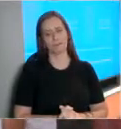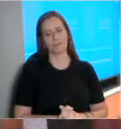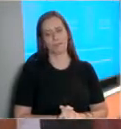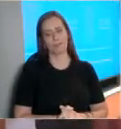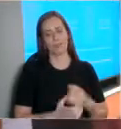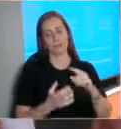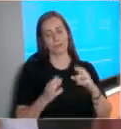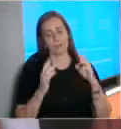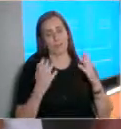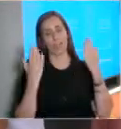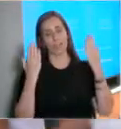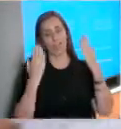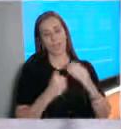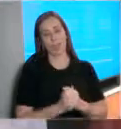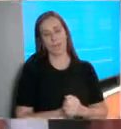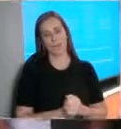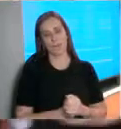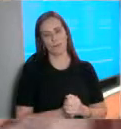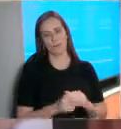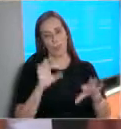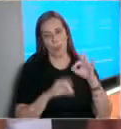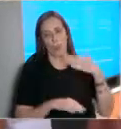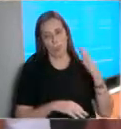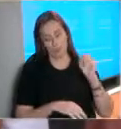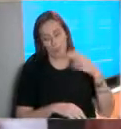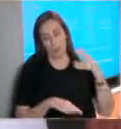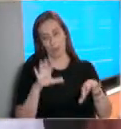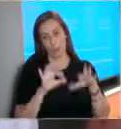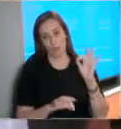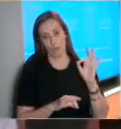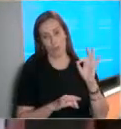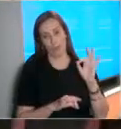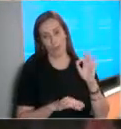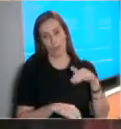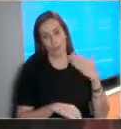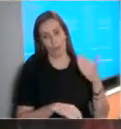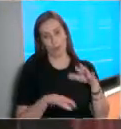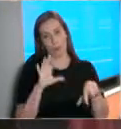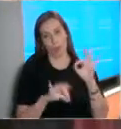ואני מקווה שבעזרת השם, שהבחירות הבאות, אם יהיה, יהיה